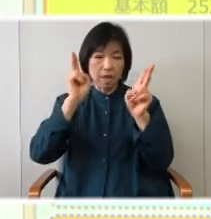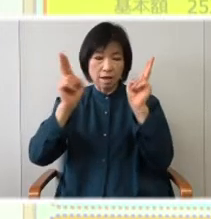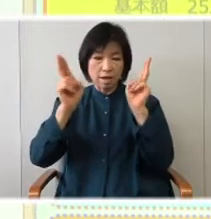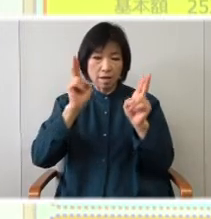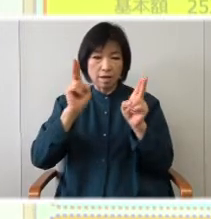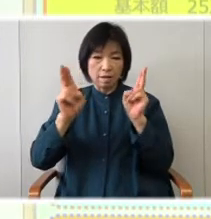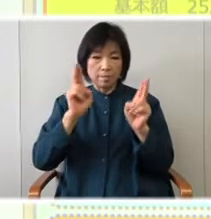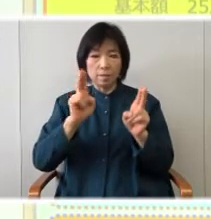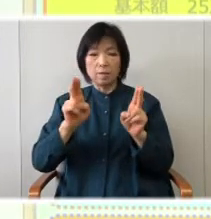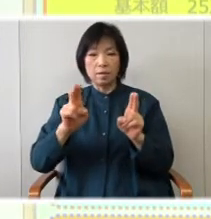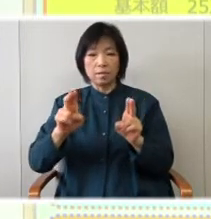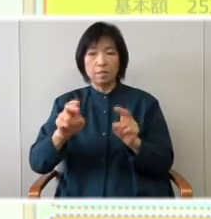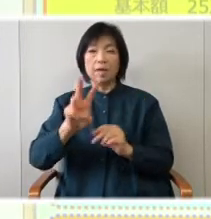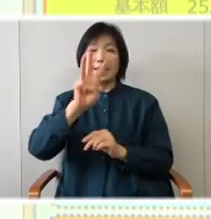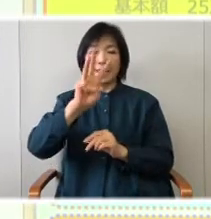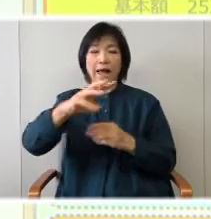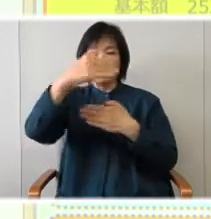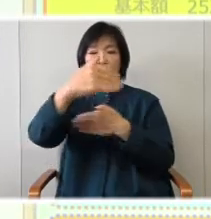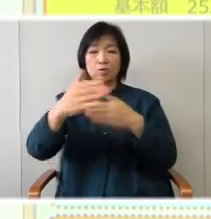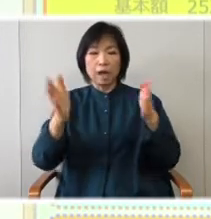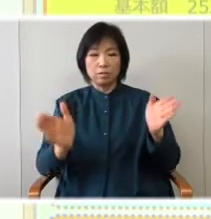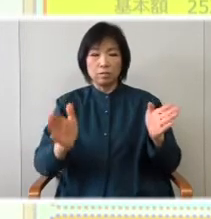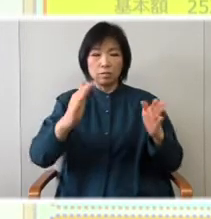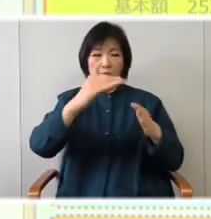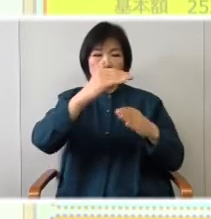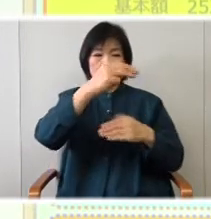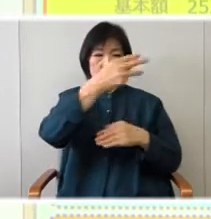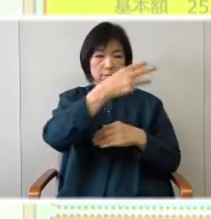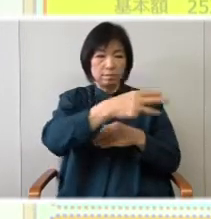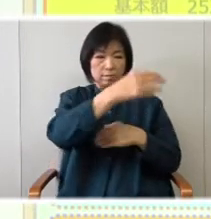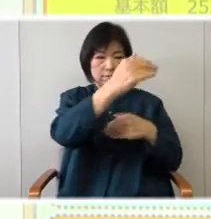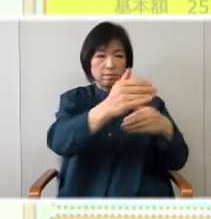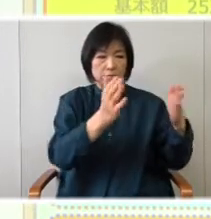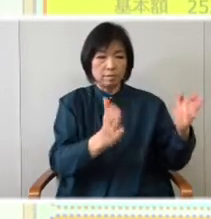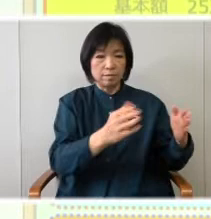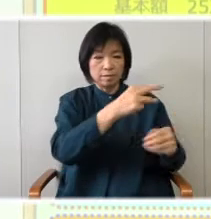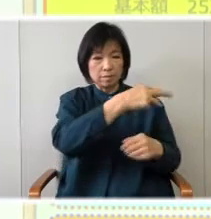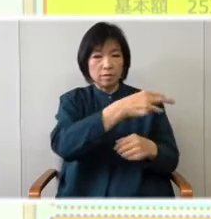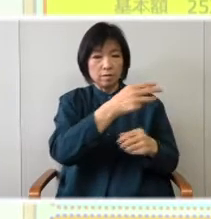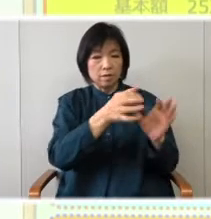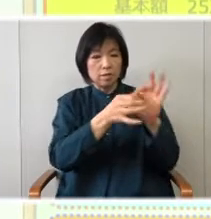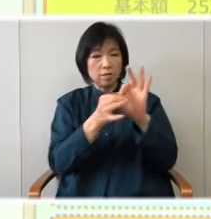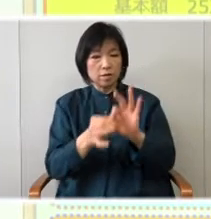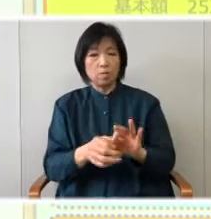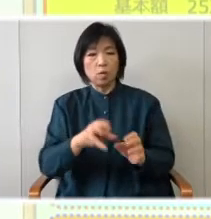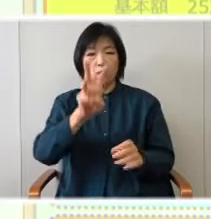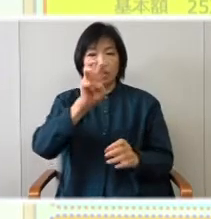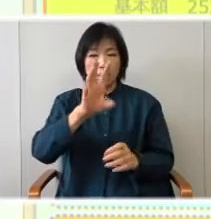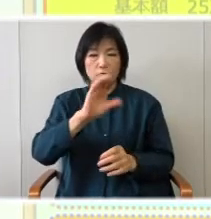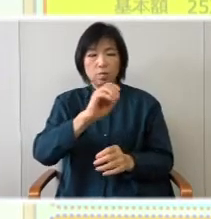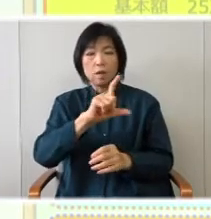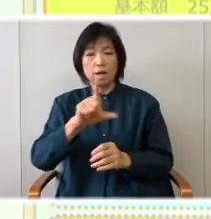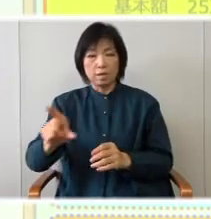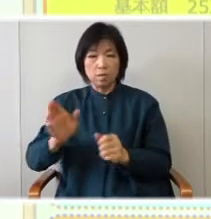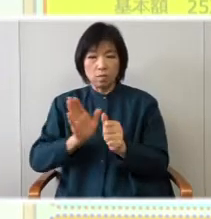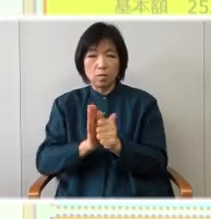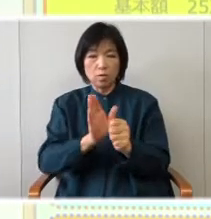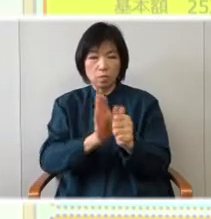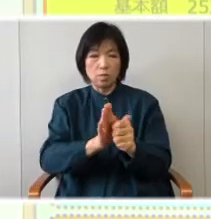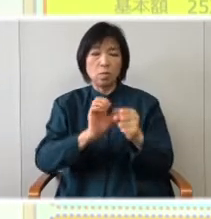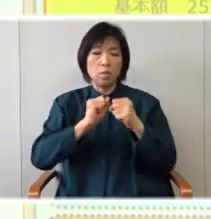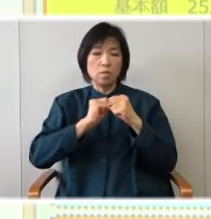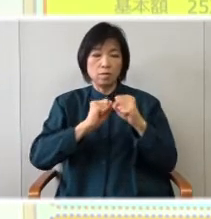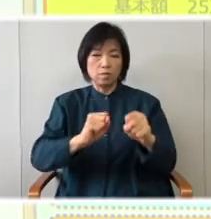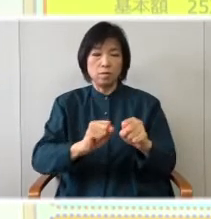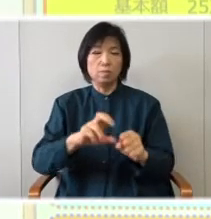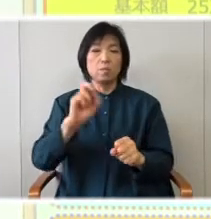宅の建築が、まあ、確実となったところで1区画あたり、それぞれ30万円の補助を行うというもの、それから